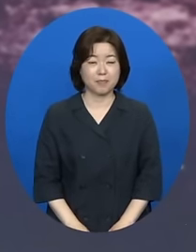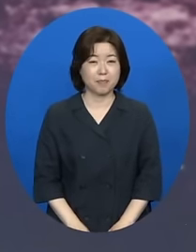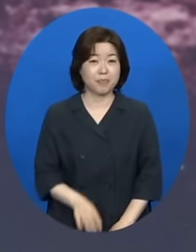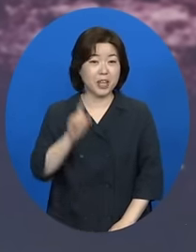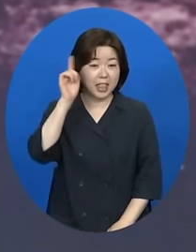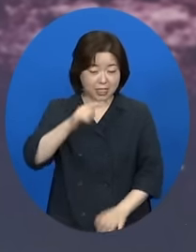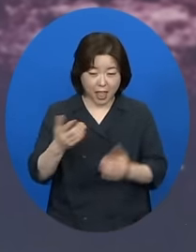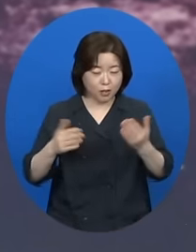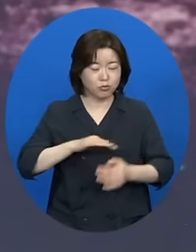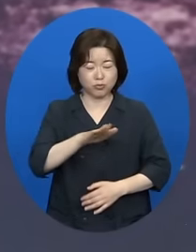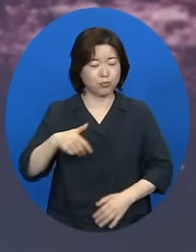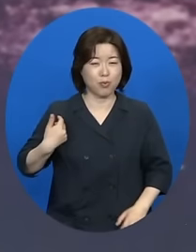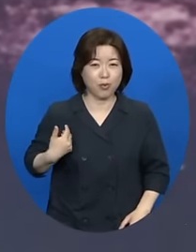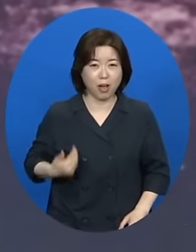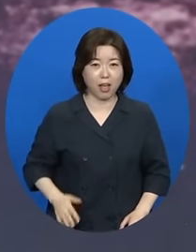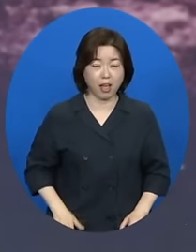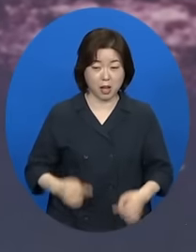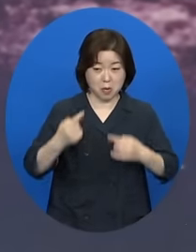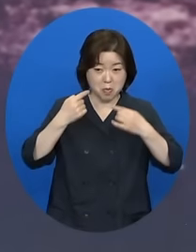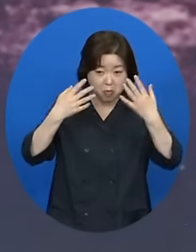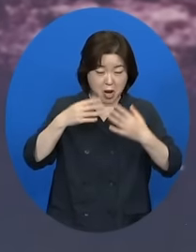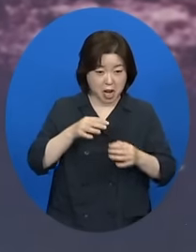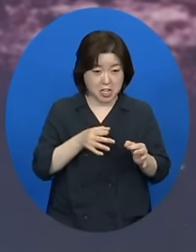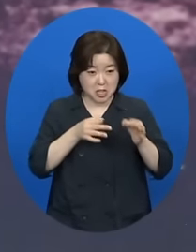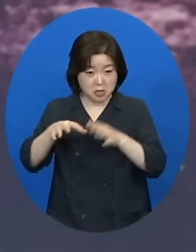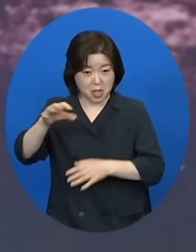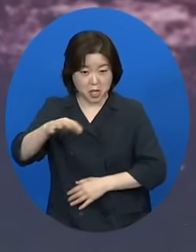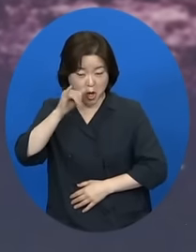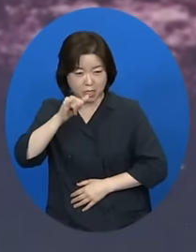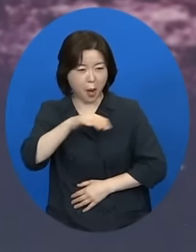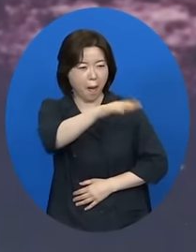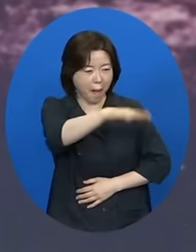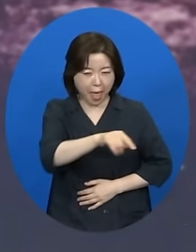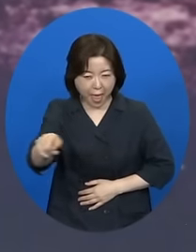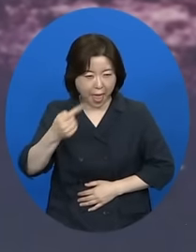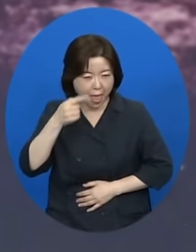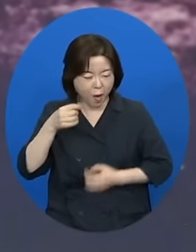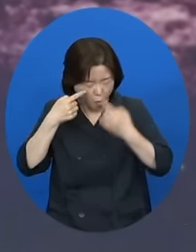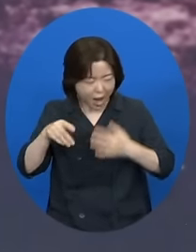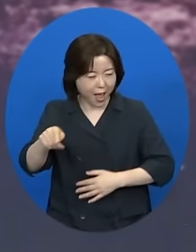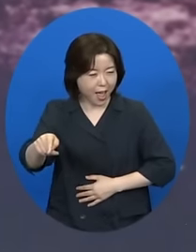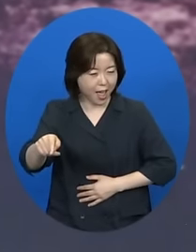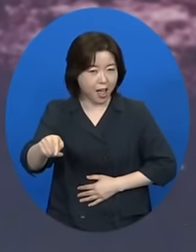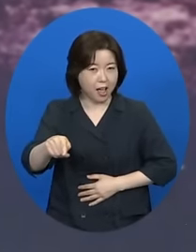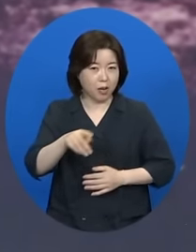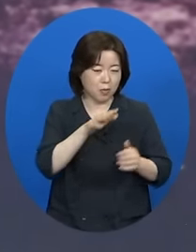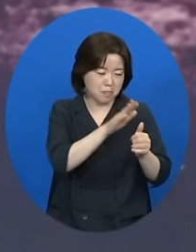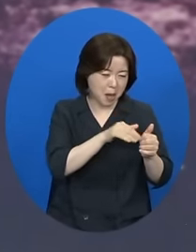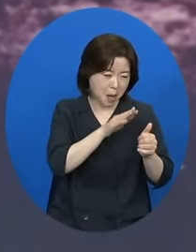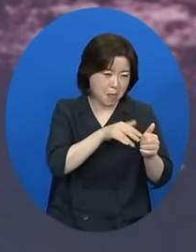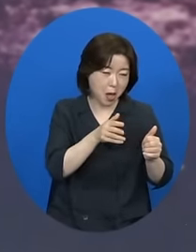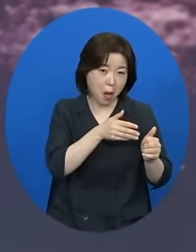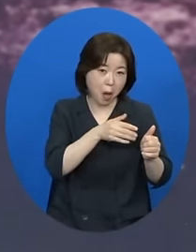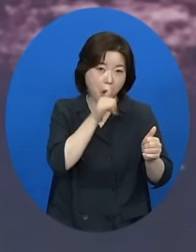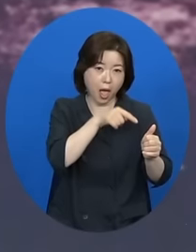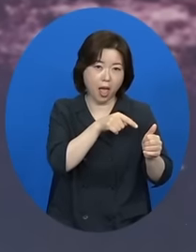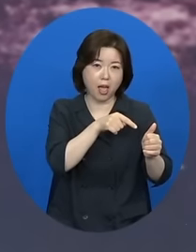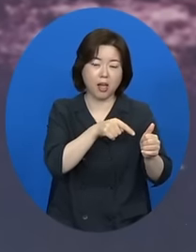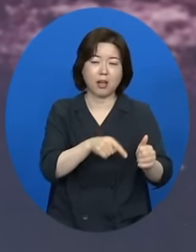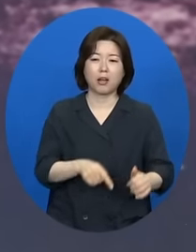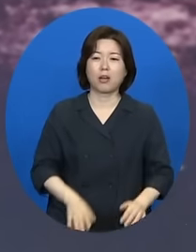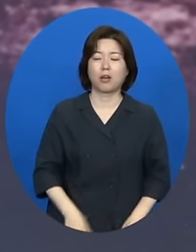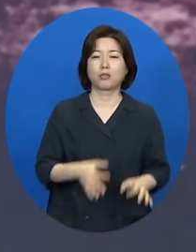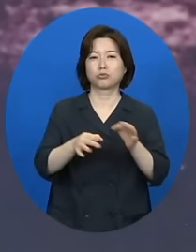내일 일도 우리를 모르는데 확실한 투자처가 있다고 하면서 유혹하는 경우가 있어요. 되게 손해를 보게 돼요. 그러니까 투자다 보니까 리스크가